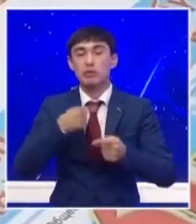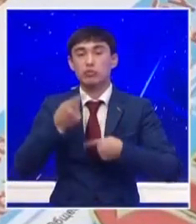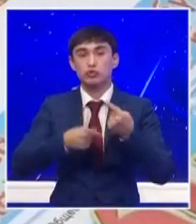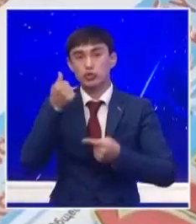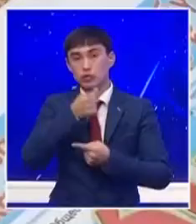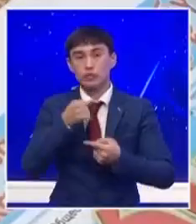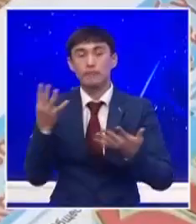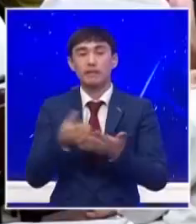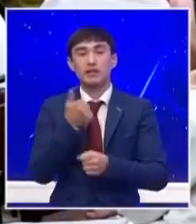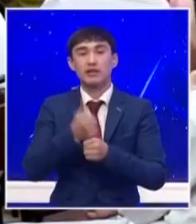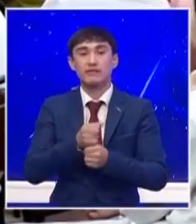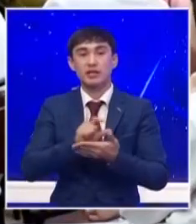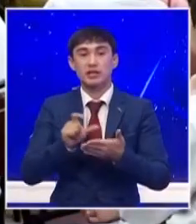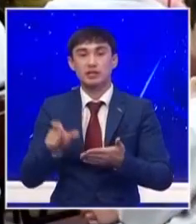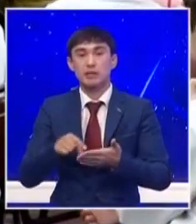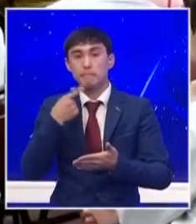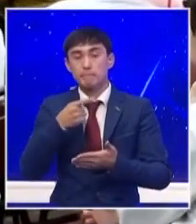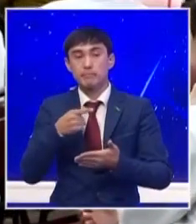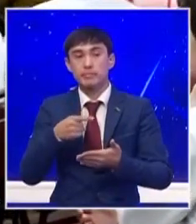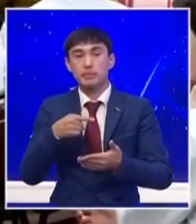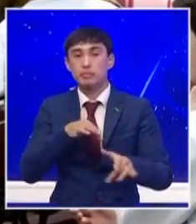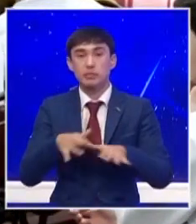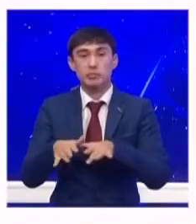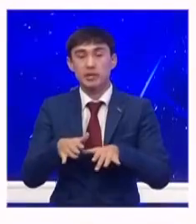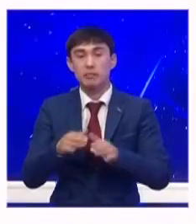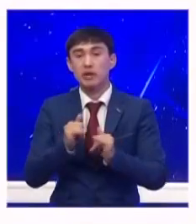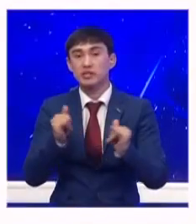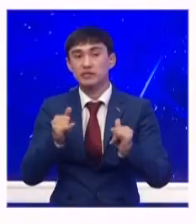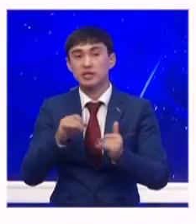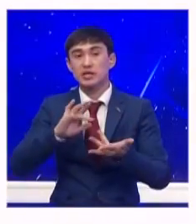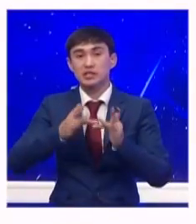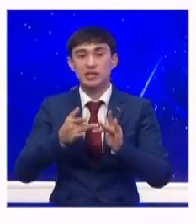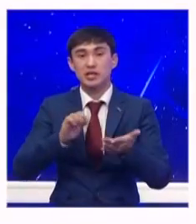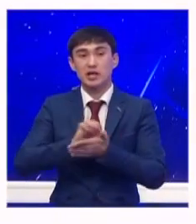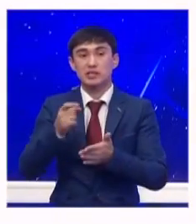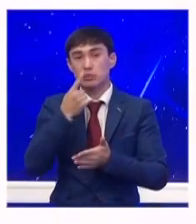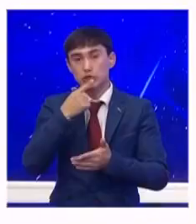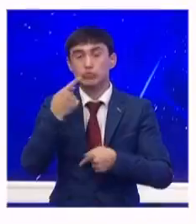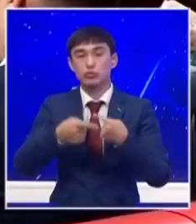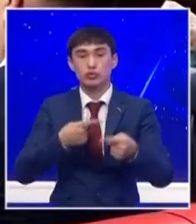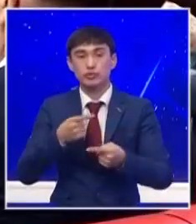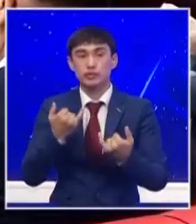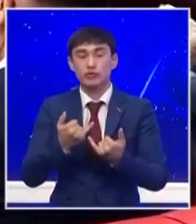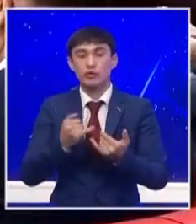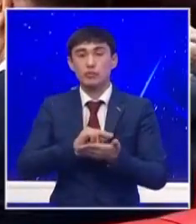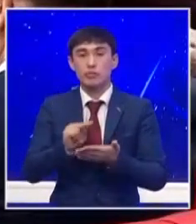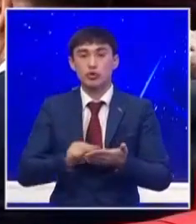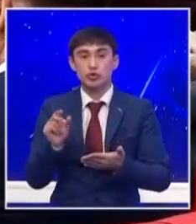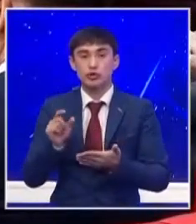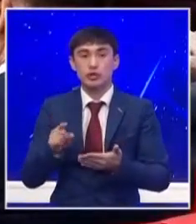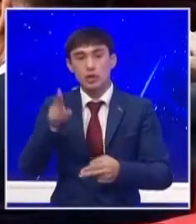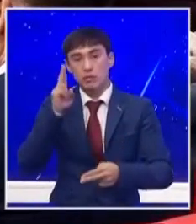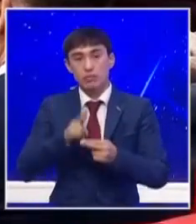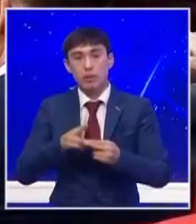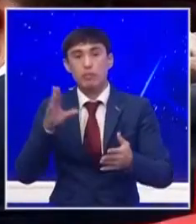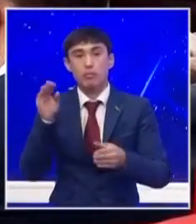будущий год главный редактор выразил намерение предпринять ряд мер по развитию сайта газеты в ближайшем будущем сегодня ряды пишущие братии